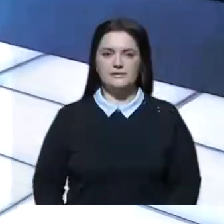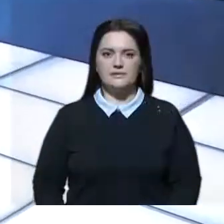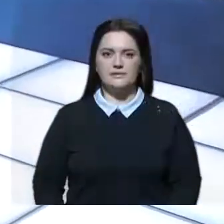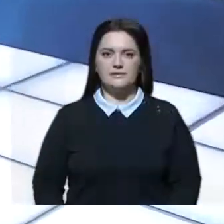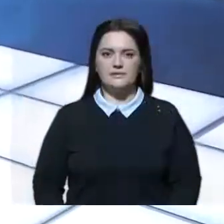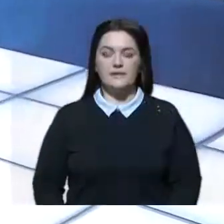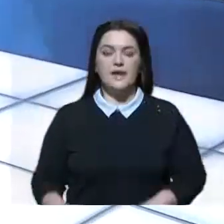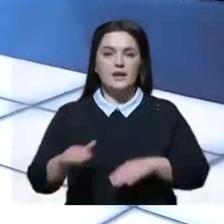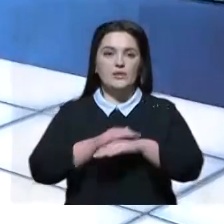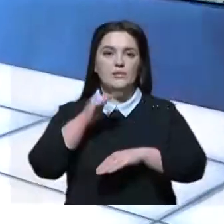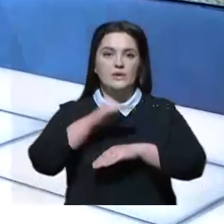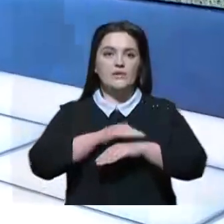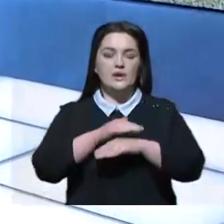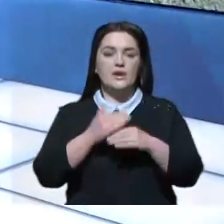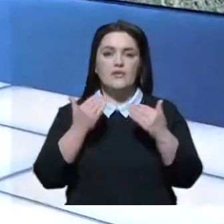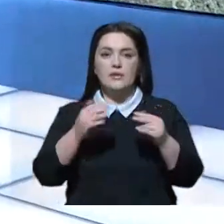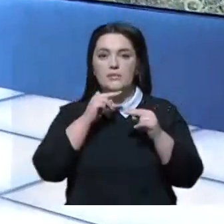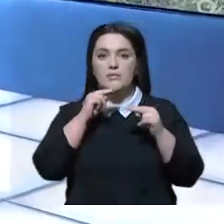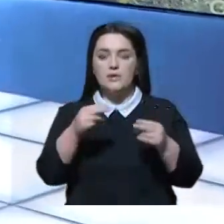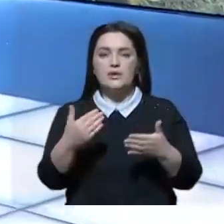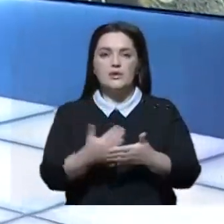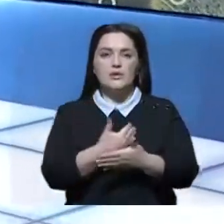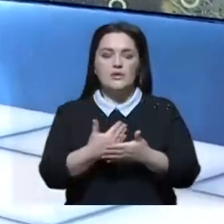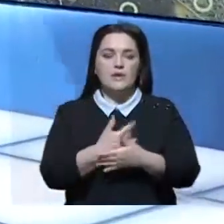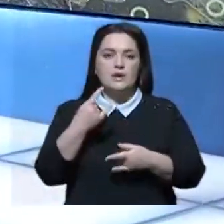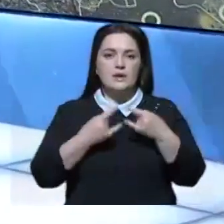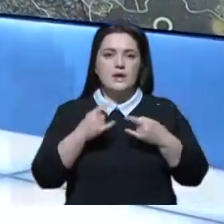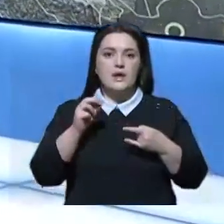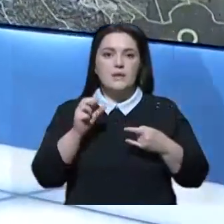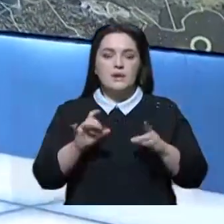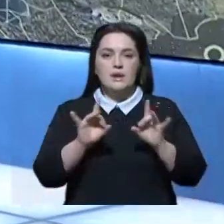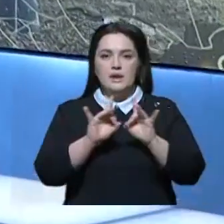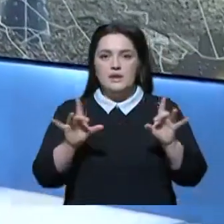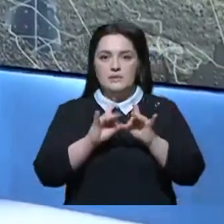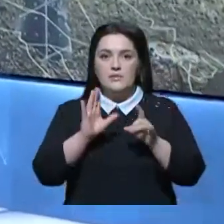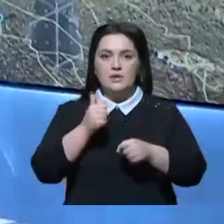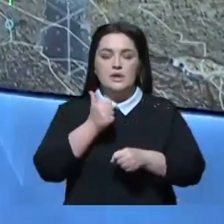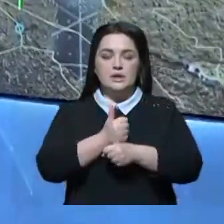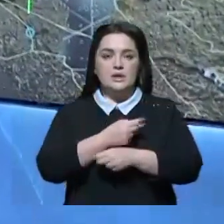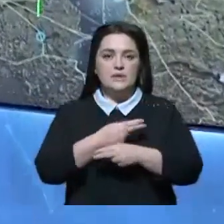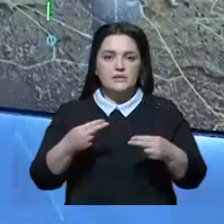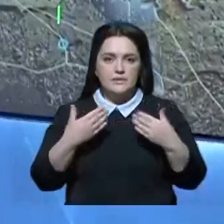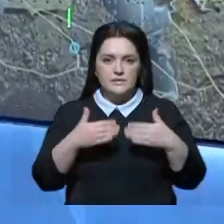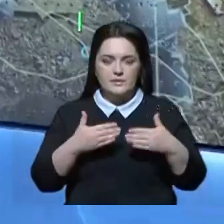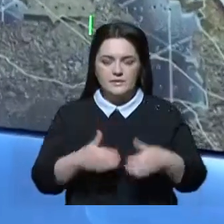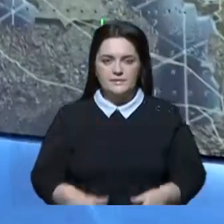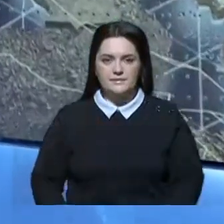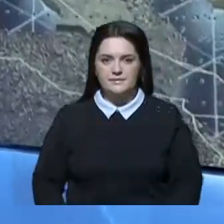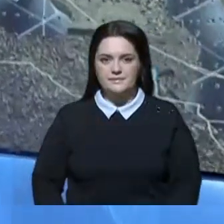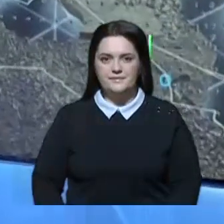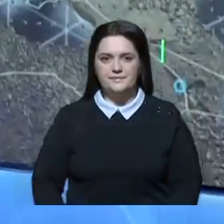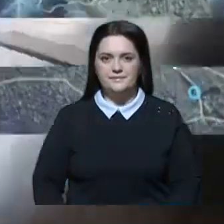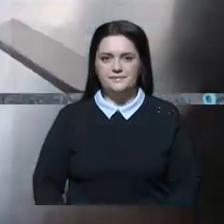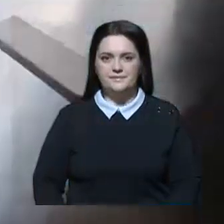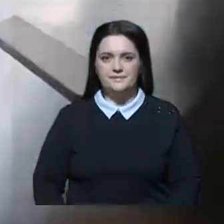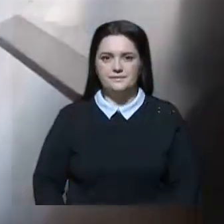вечер. Вашему вниманию новости на телеканале Хабар. В студии работы Динара Шамбатырова. Саунд-перевод обеспечивает Виктория Антонишина. И вот главные темы выпуска.